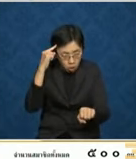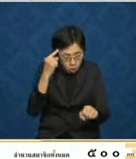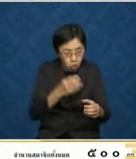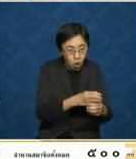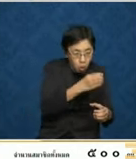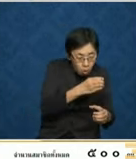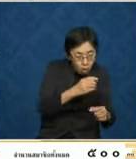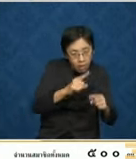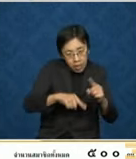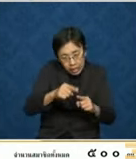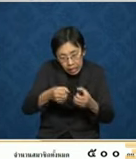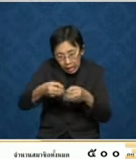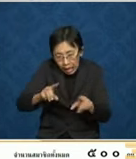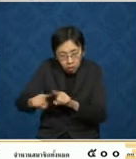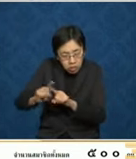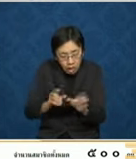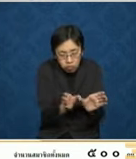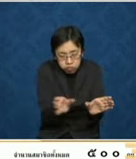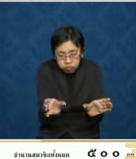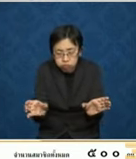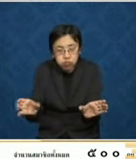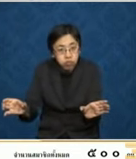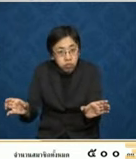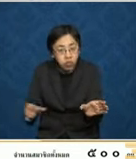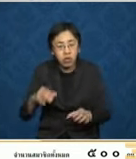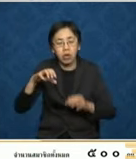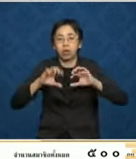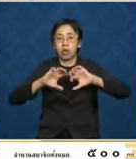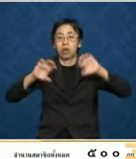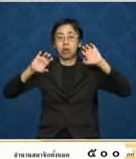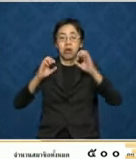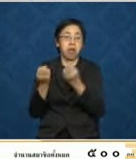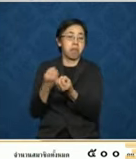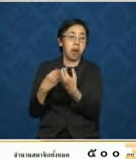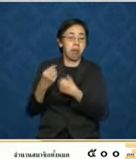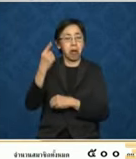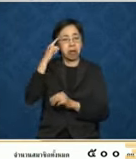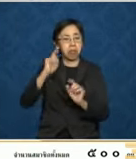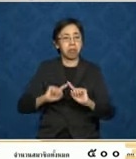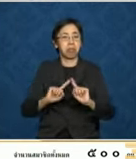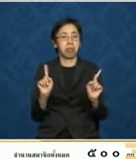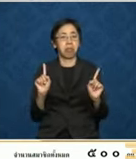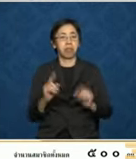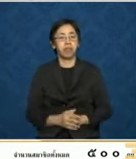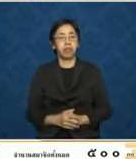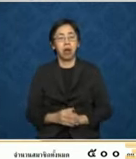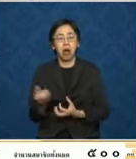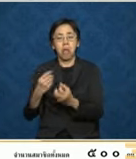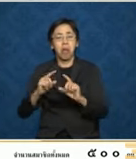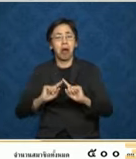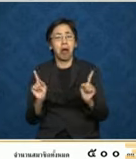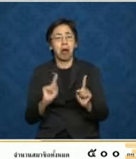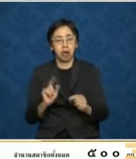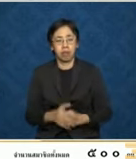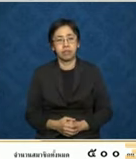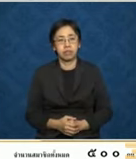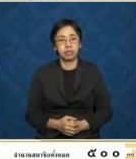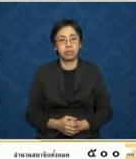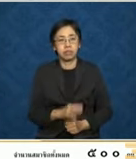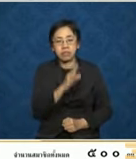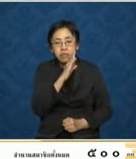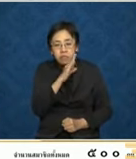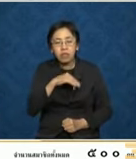นะครับแต่ผมก็ไปฟังมาจากหน่วยราชการนะครับนี่ก็เป็นอีกมุมมองนึงนะครับว่าบางหน่วยงานเนี่ยพอมี